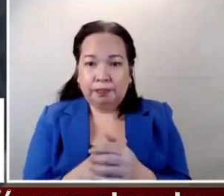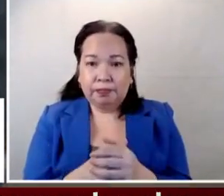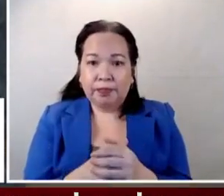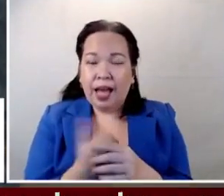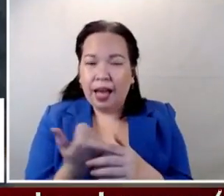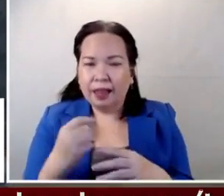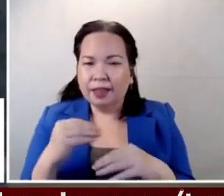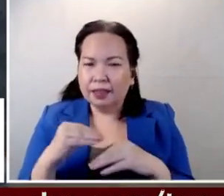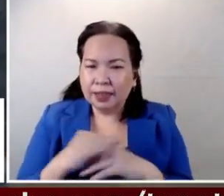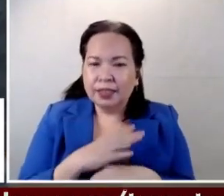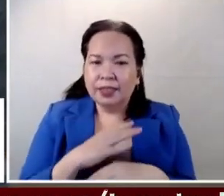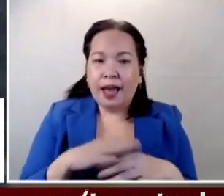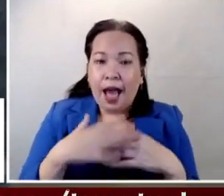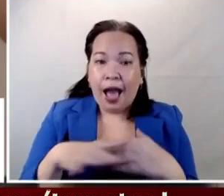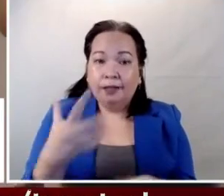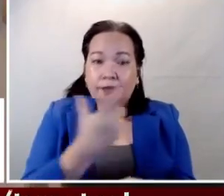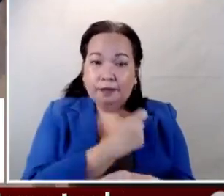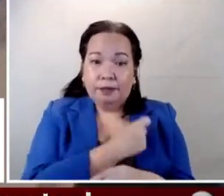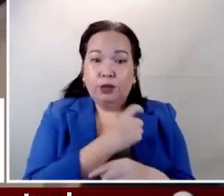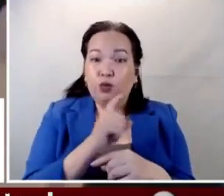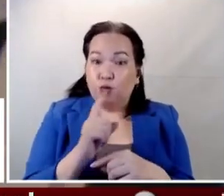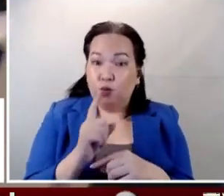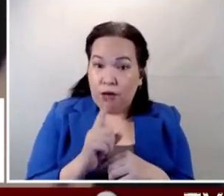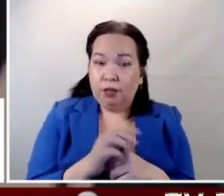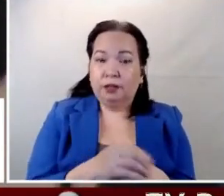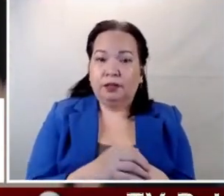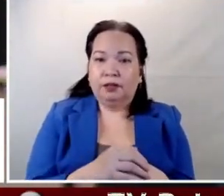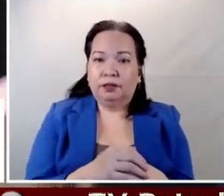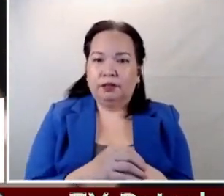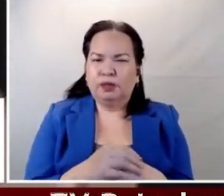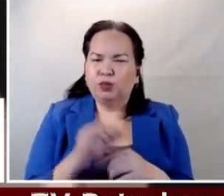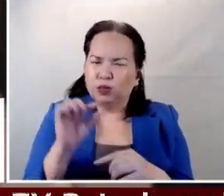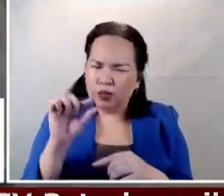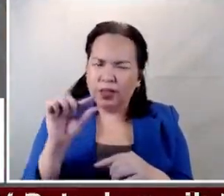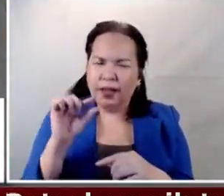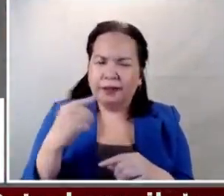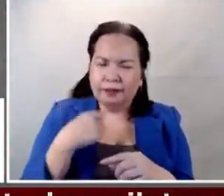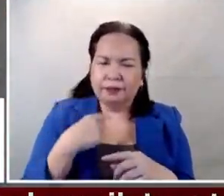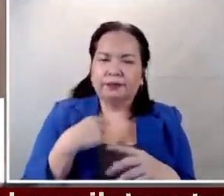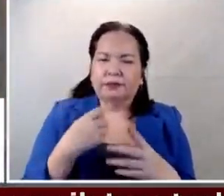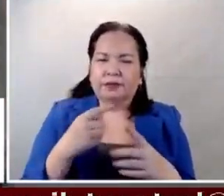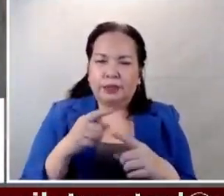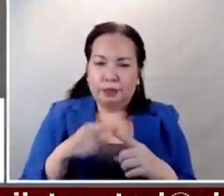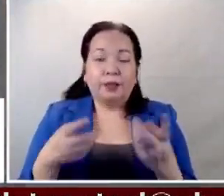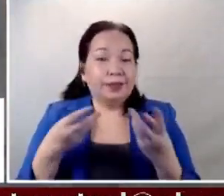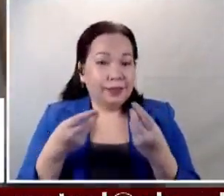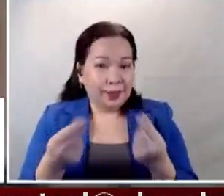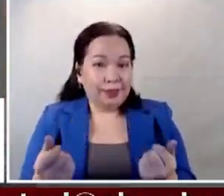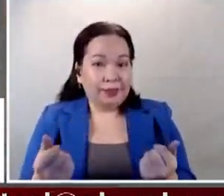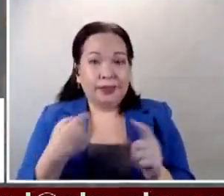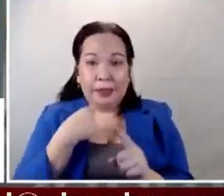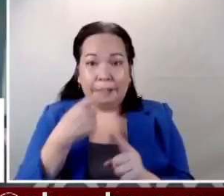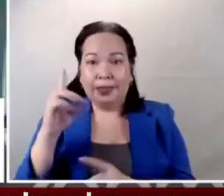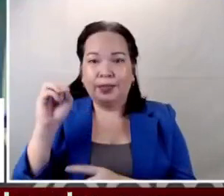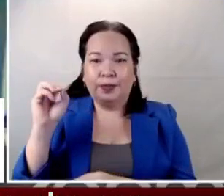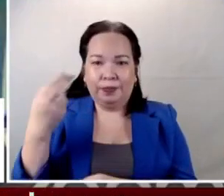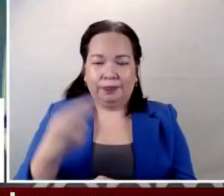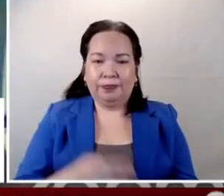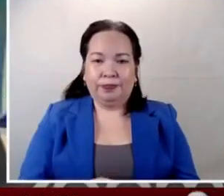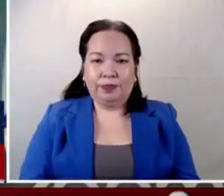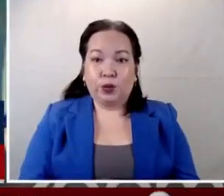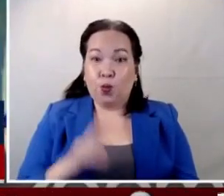following immunization ng vaccination sites, pero puro mild lang ito at naresolba rin agad, sabi ng DOH. Isang bata